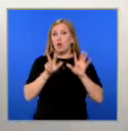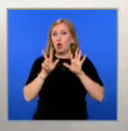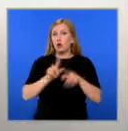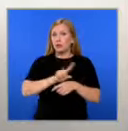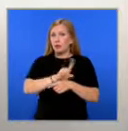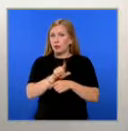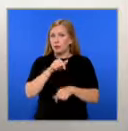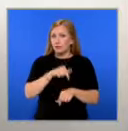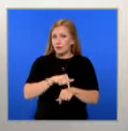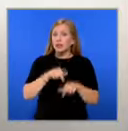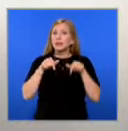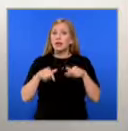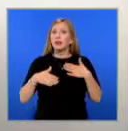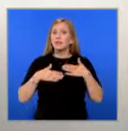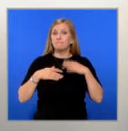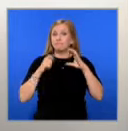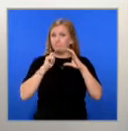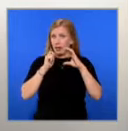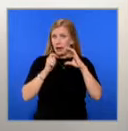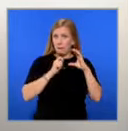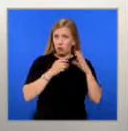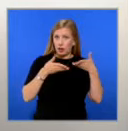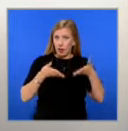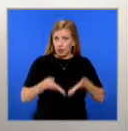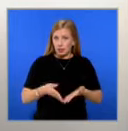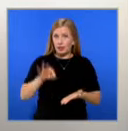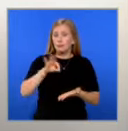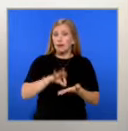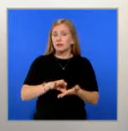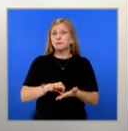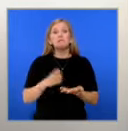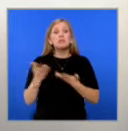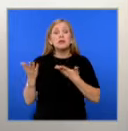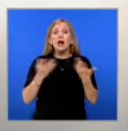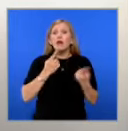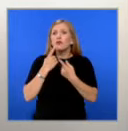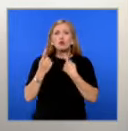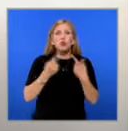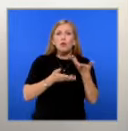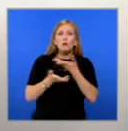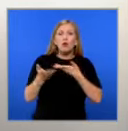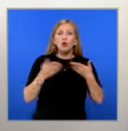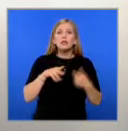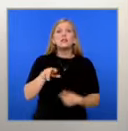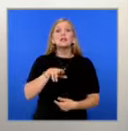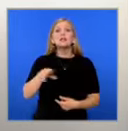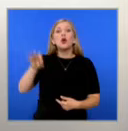е заедно с децата на шествието иво добър вечер какво си говорят съучениците на